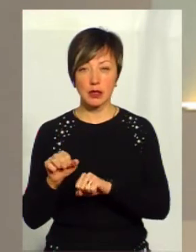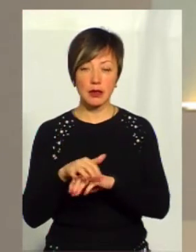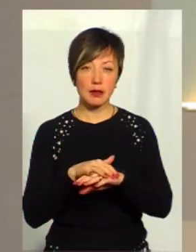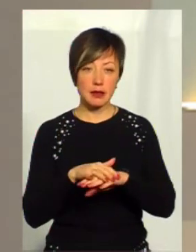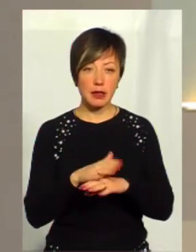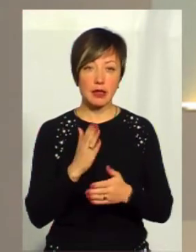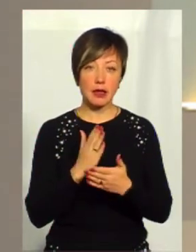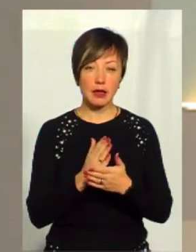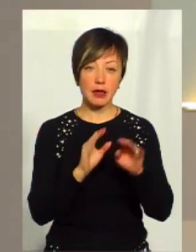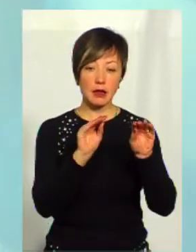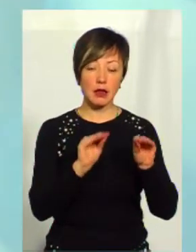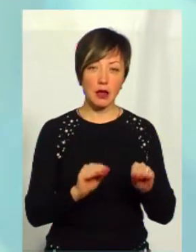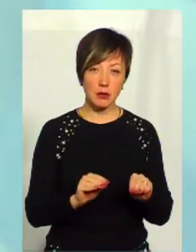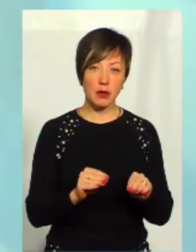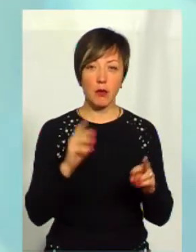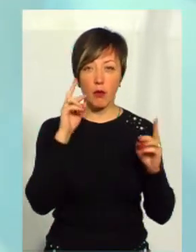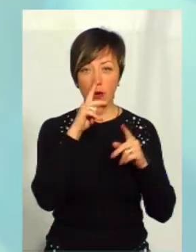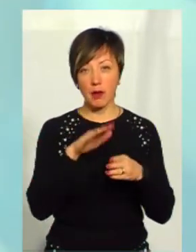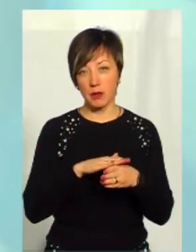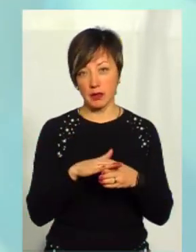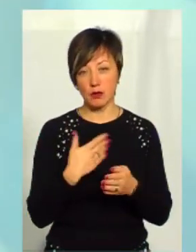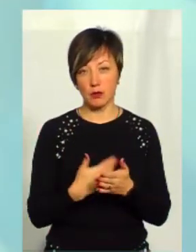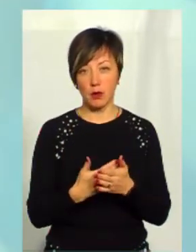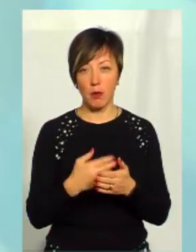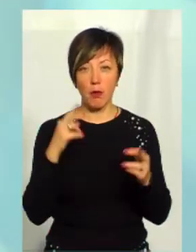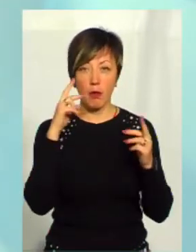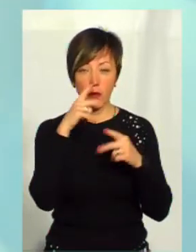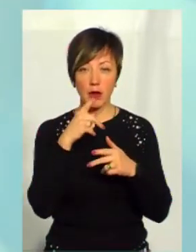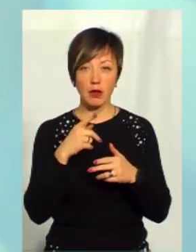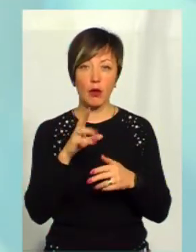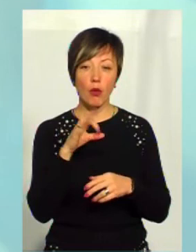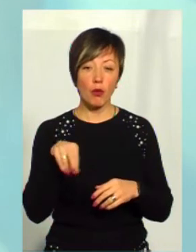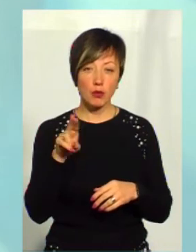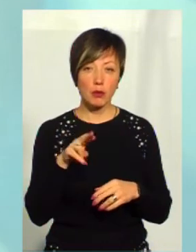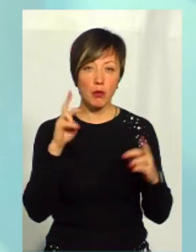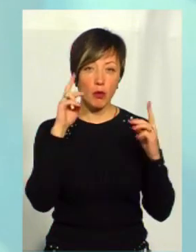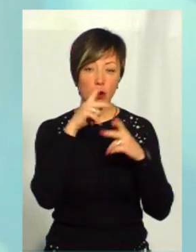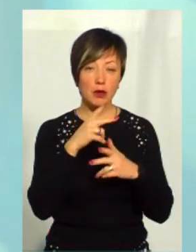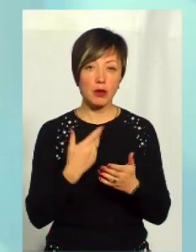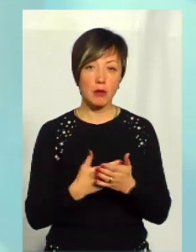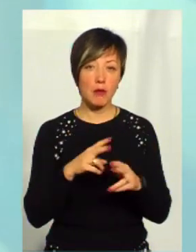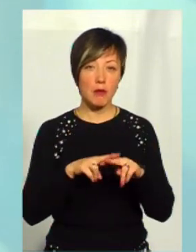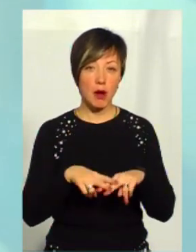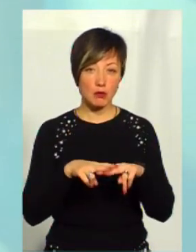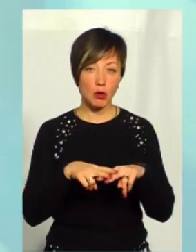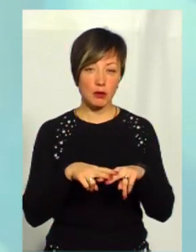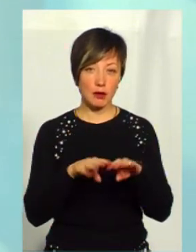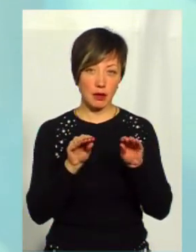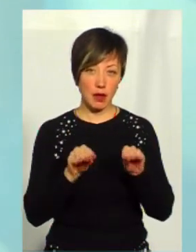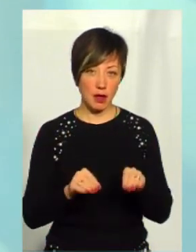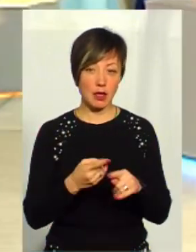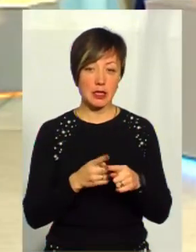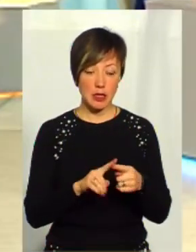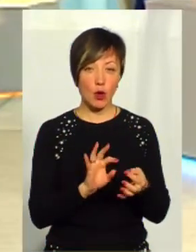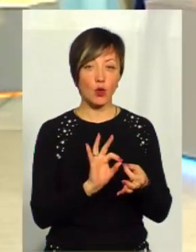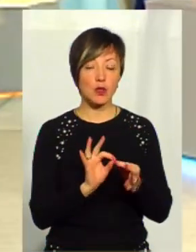тих даних, які є, ну, помилка в прізвищі, помилка в ідентифікаційному коді, помилка в паспортних даних. І це